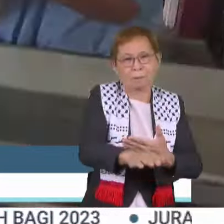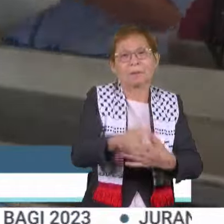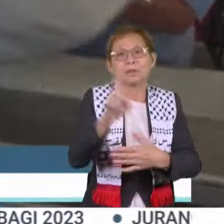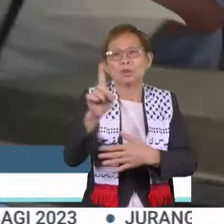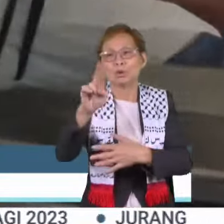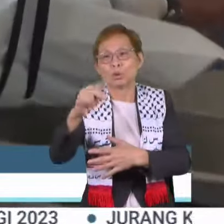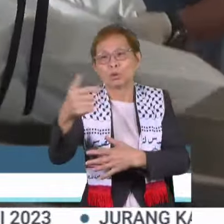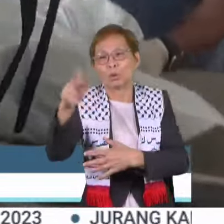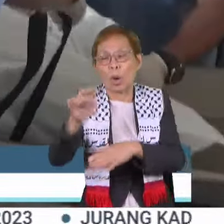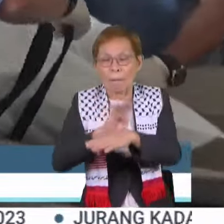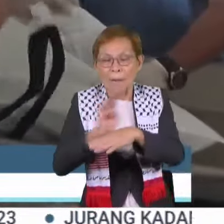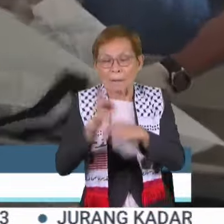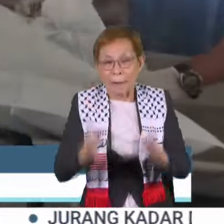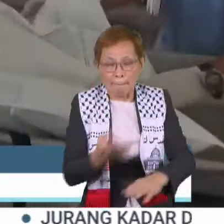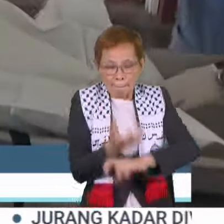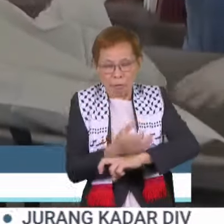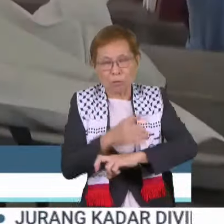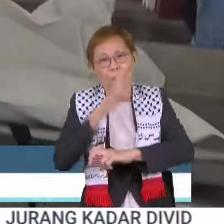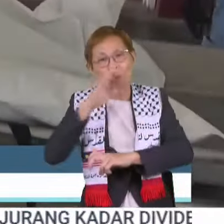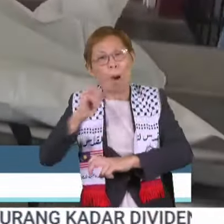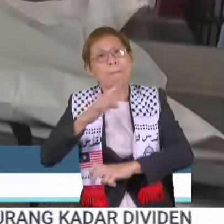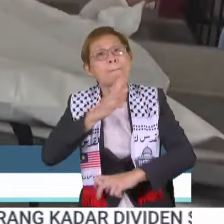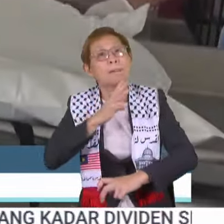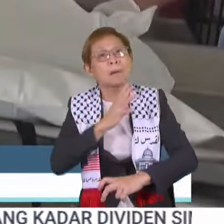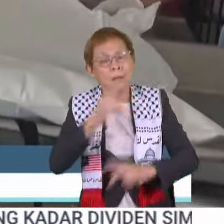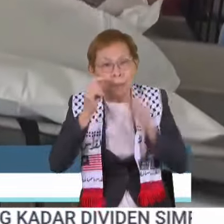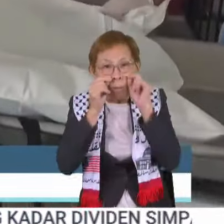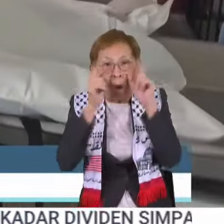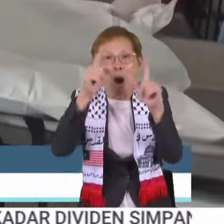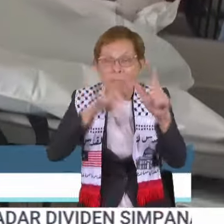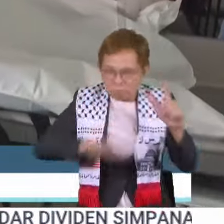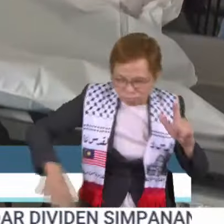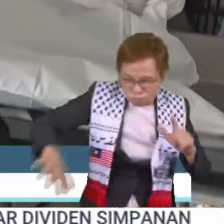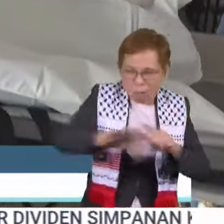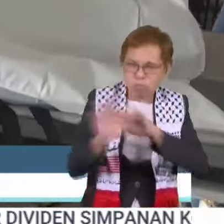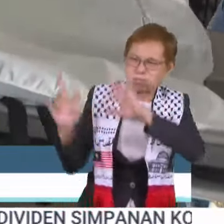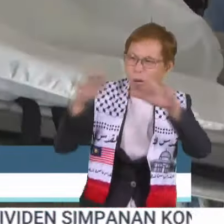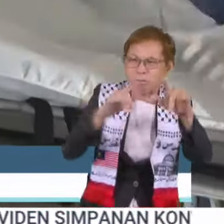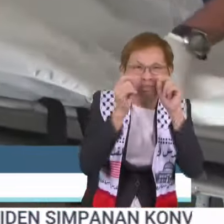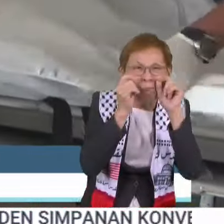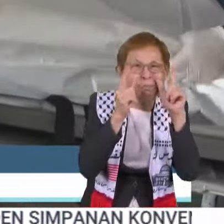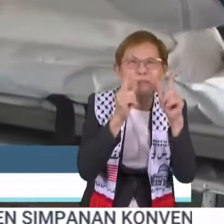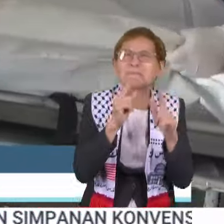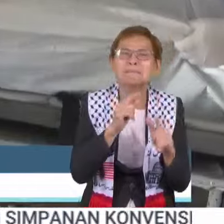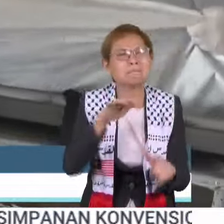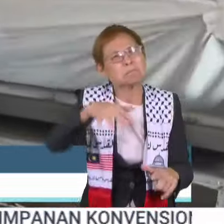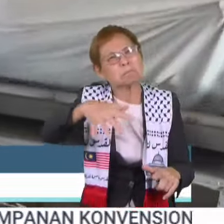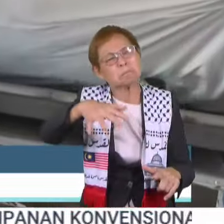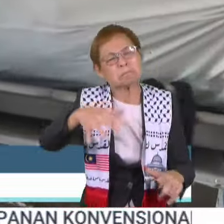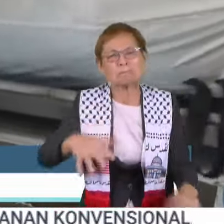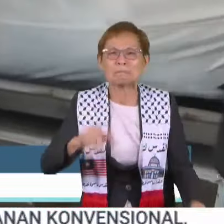dungun peniaga batu buruk yang ditemui menyifatkan kesedaran dalam kalangan pengunjung masih